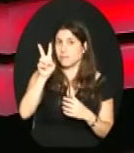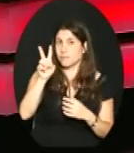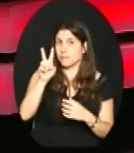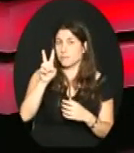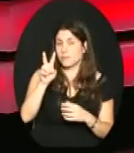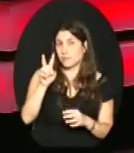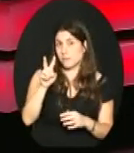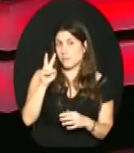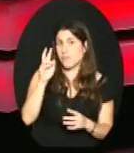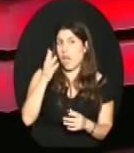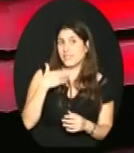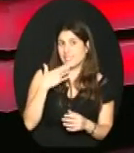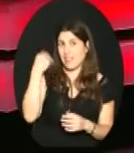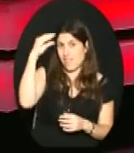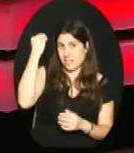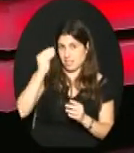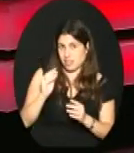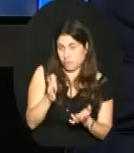בזירה הישראלית-פלסטינית.